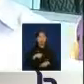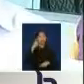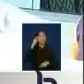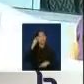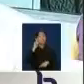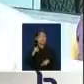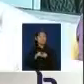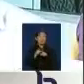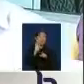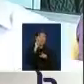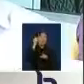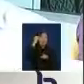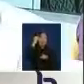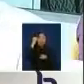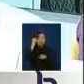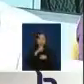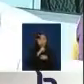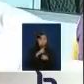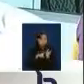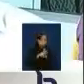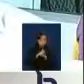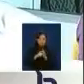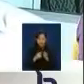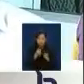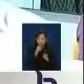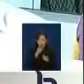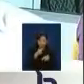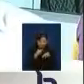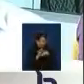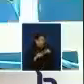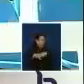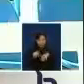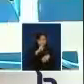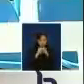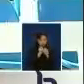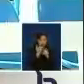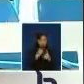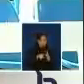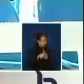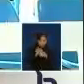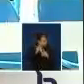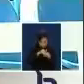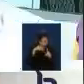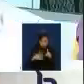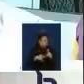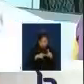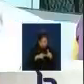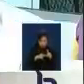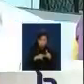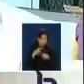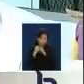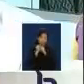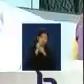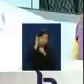ดกันแบบตลก นะ แต่เราก็ไม่อยากให้เป็นเพราะว่าเป็นแล้วพ่อแม่ก็เหนื่อยครับเพราะจะต้องดูแลลูก7วันเนี่ยลำบากมากเล